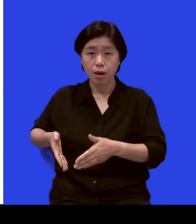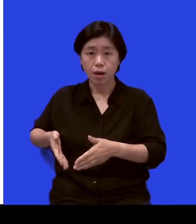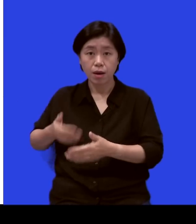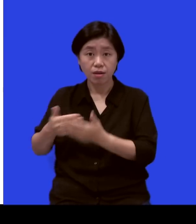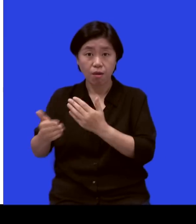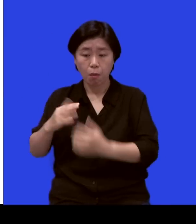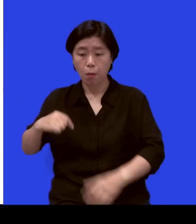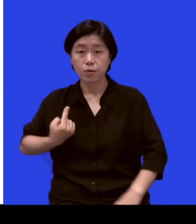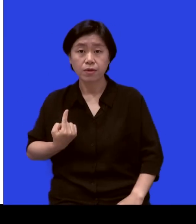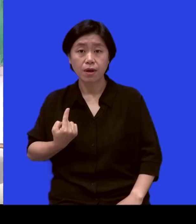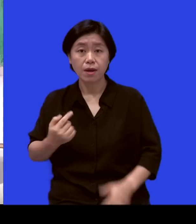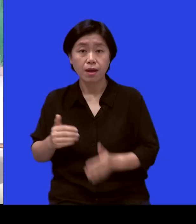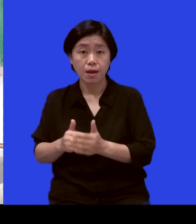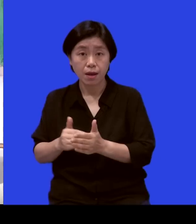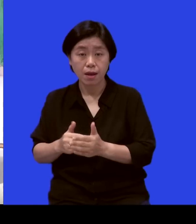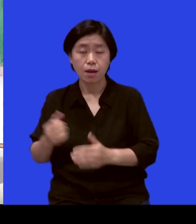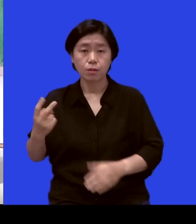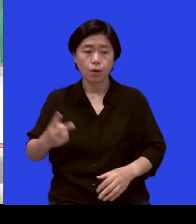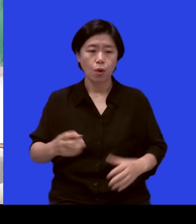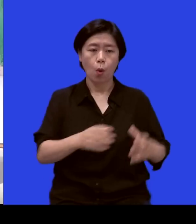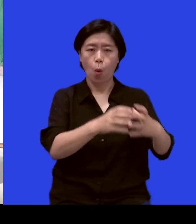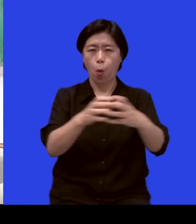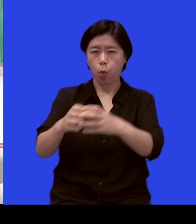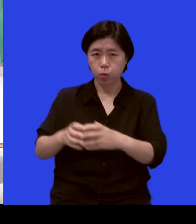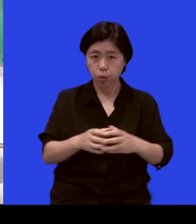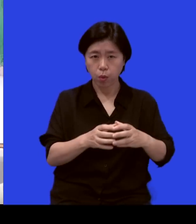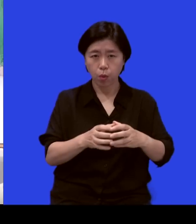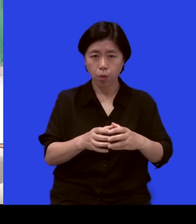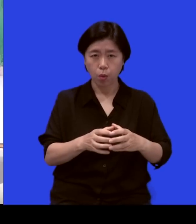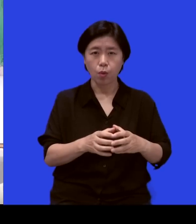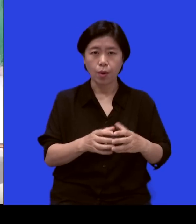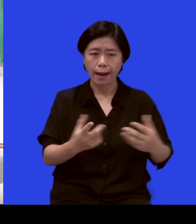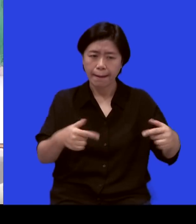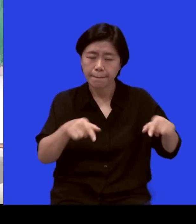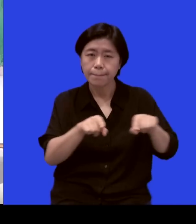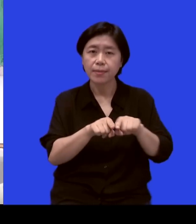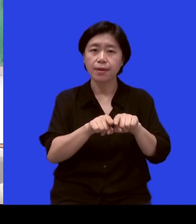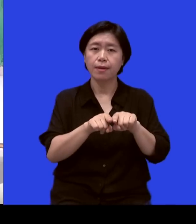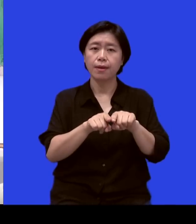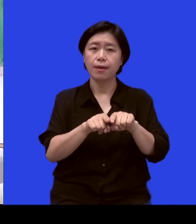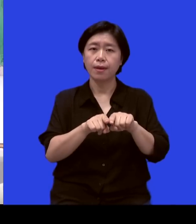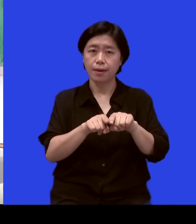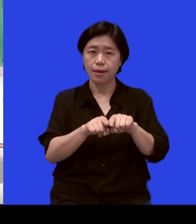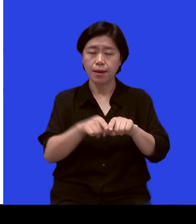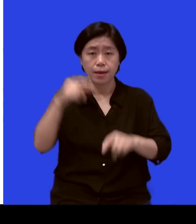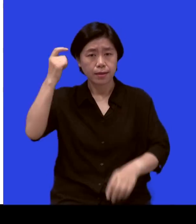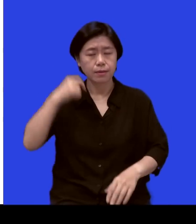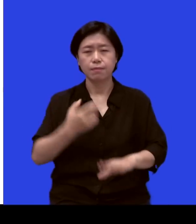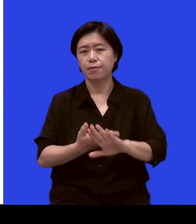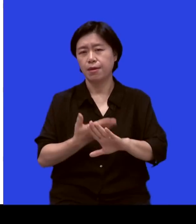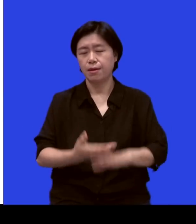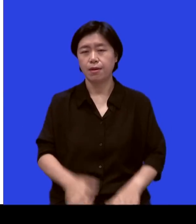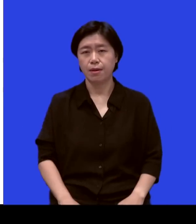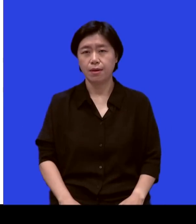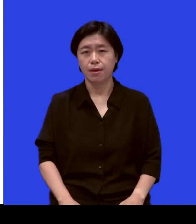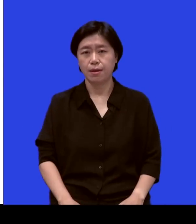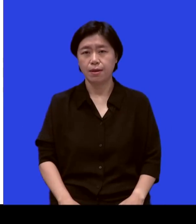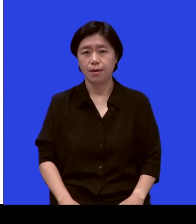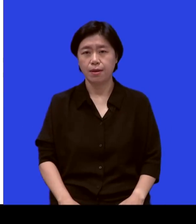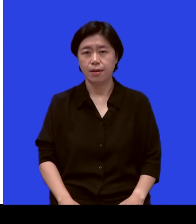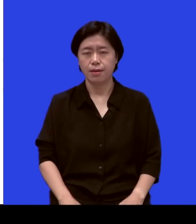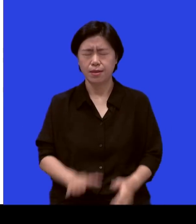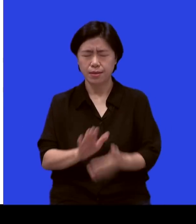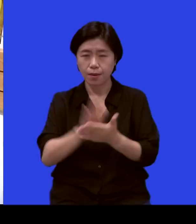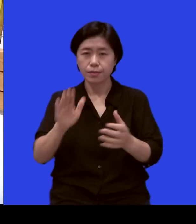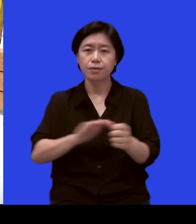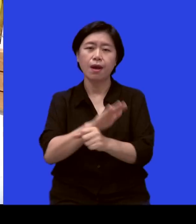경험을 혼자 하는 것과 이렇게 공동이 생활하면서 하는 것과는 또 달라요. 그러니까 여기에서는 더 뜨거운 사랑의 교제가 있게